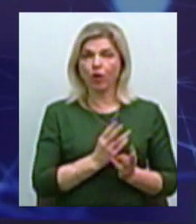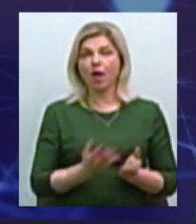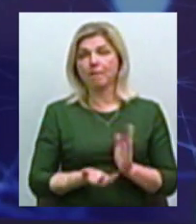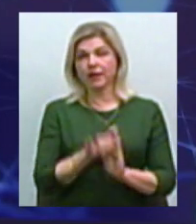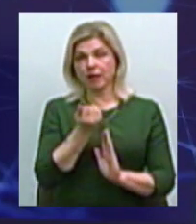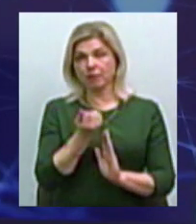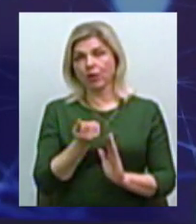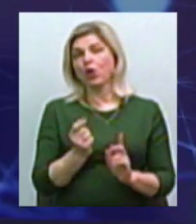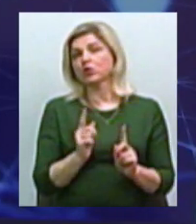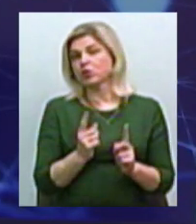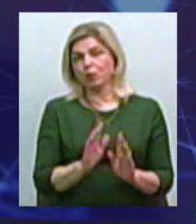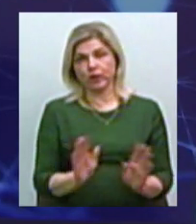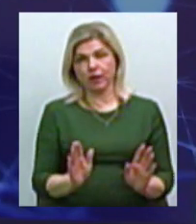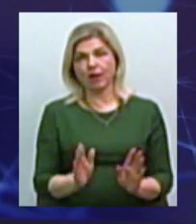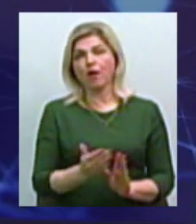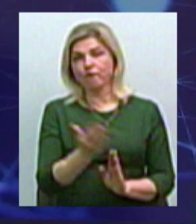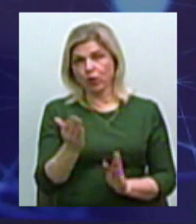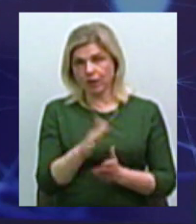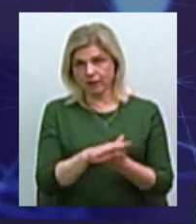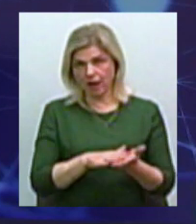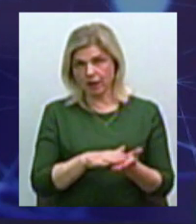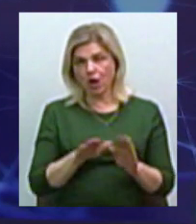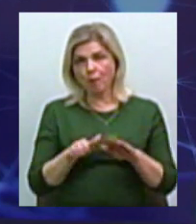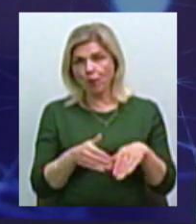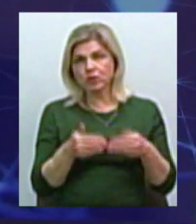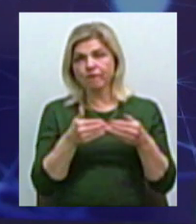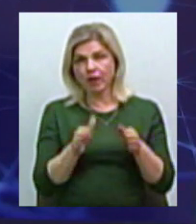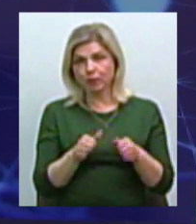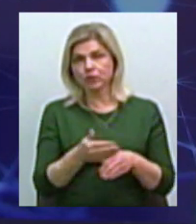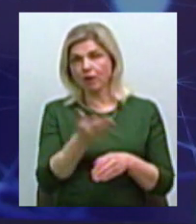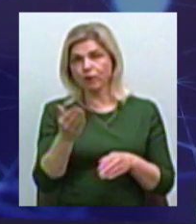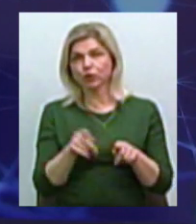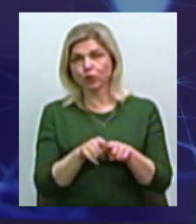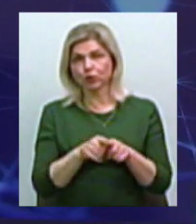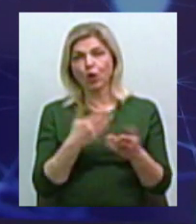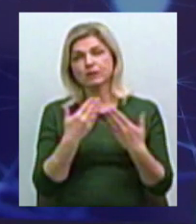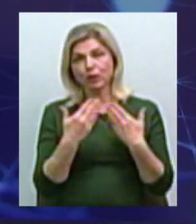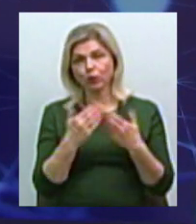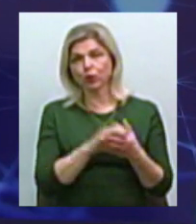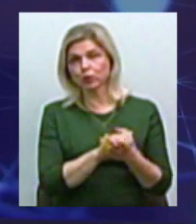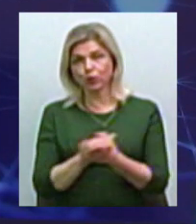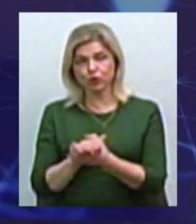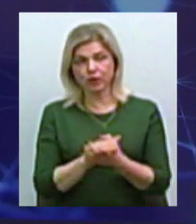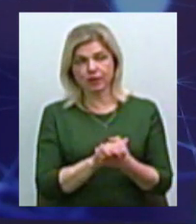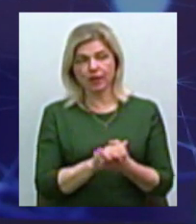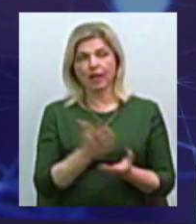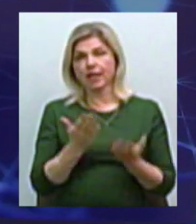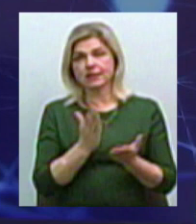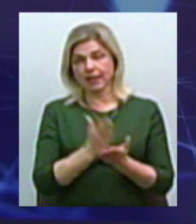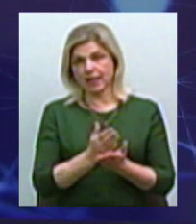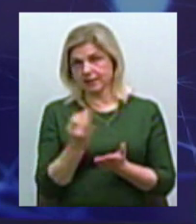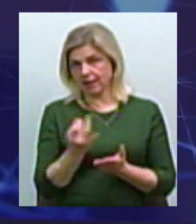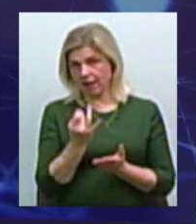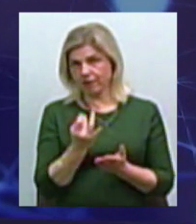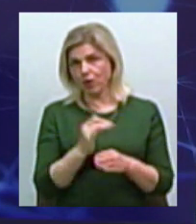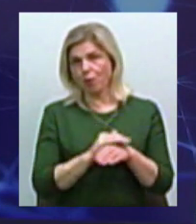чому ні? І вони далі, після випуску, вони ж все одно спілкуються, дружать. І якщо є зацікавленість, будь ласка,